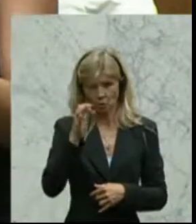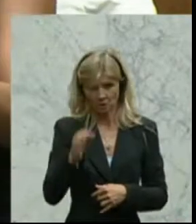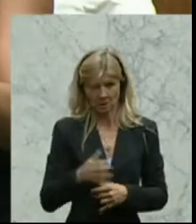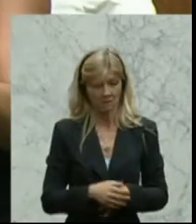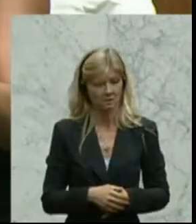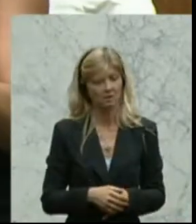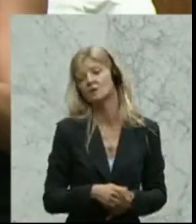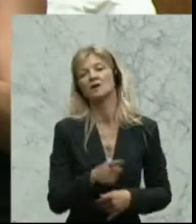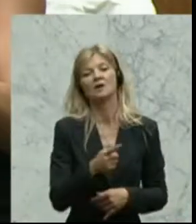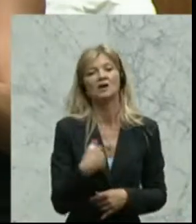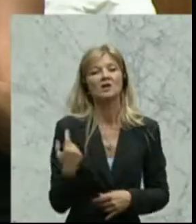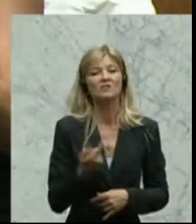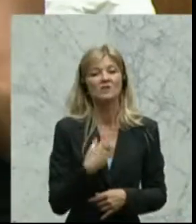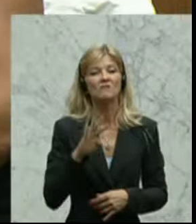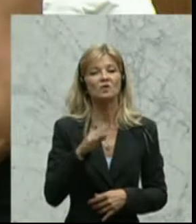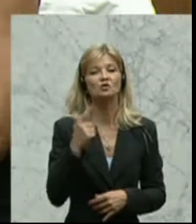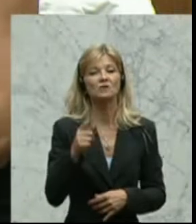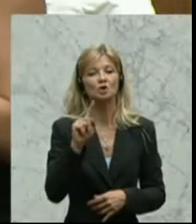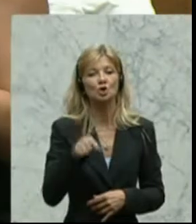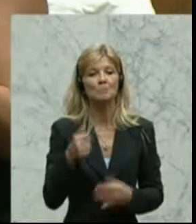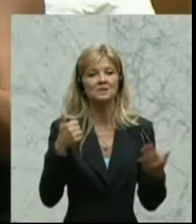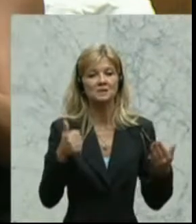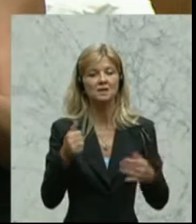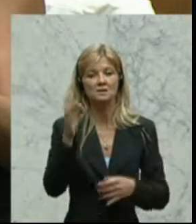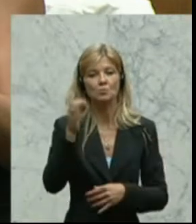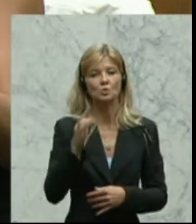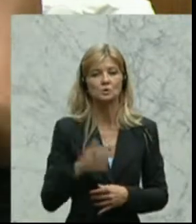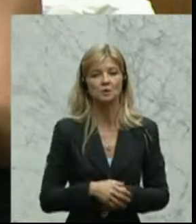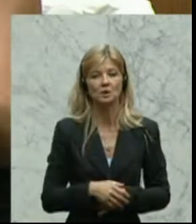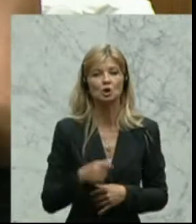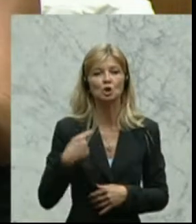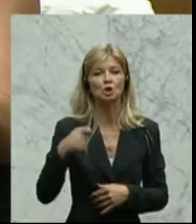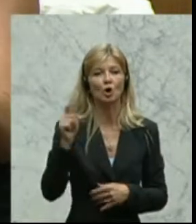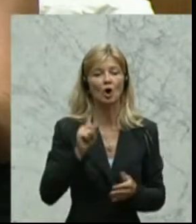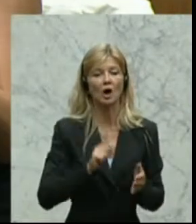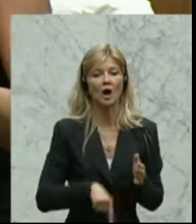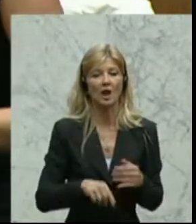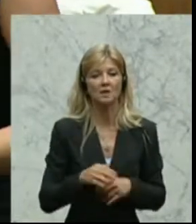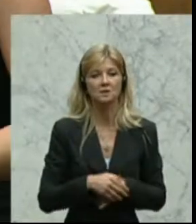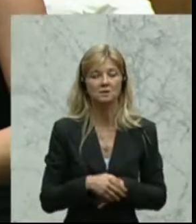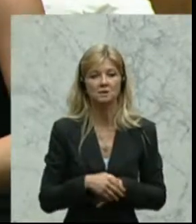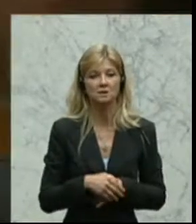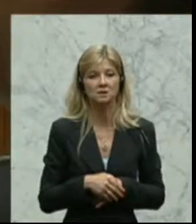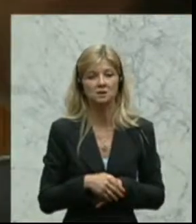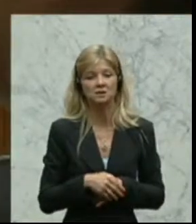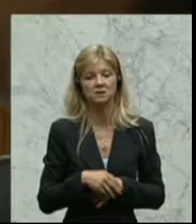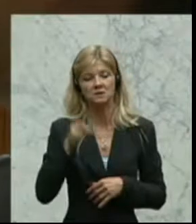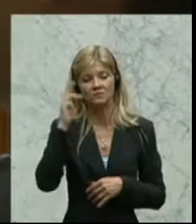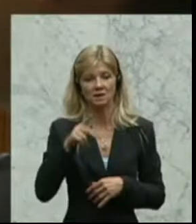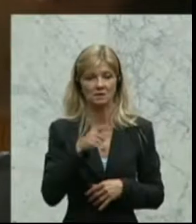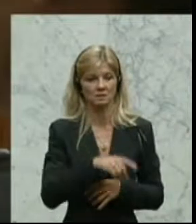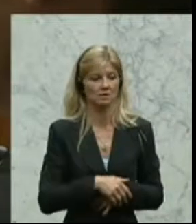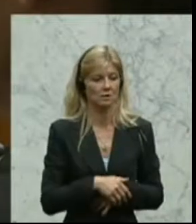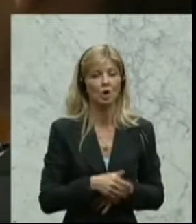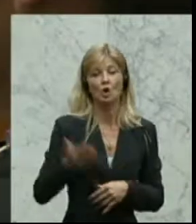24,6% teurer gewesen als in Berlin. Vor 10 Jahren hat es noch so ausgeschaut, dass die Deutschen neidvoll nach Österreich geschaut haben und gefragt haben, wie